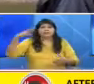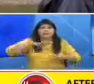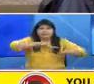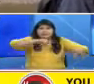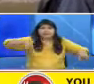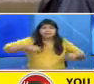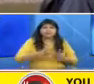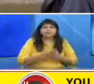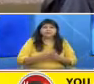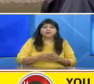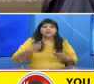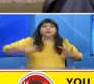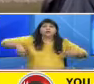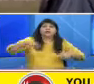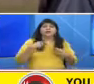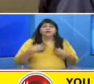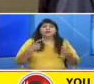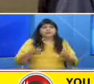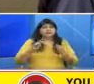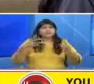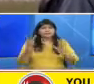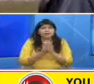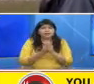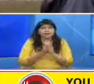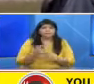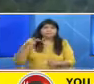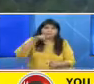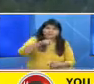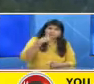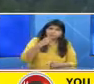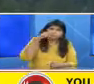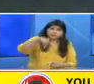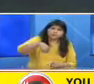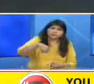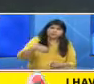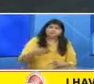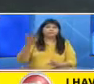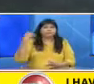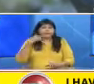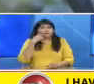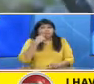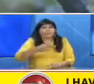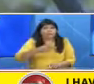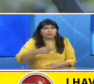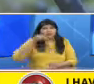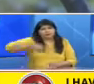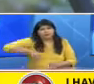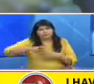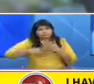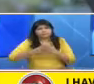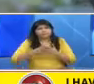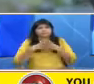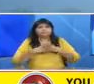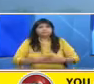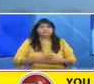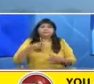लाइफ, प्रकृति और जन्य जीवों से जुड़े स्थलों पर जरूर जाएं। मैंने पहले भी कहा है, मैं जरूर कहता हूं आपको, अपने जीवन